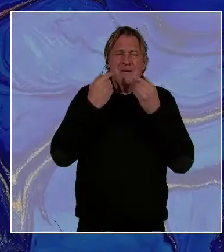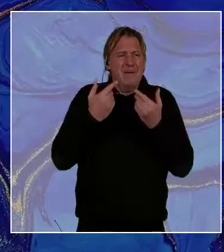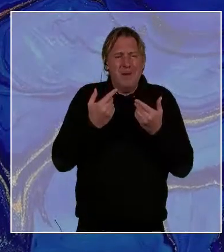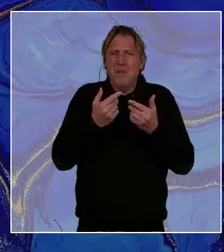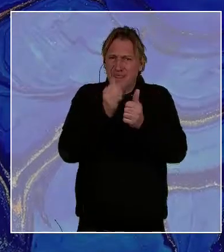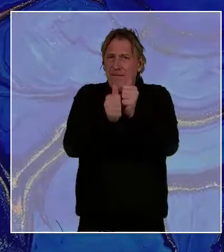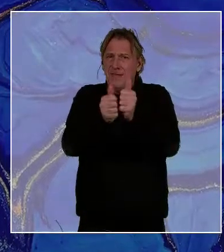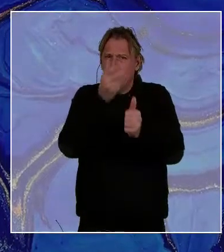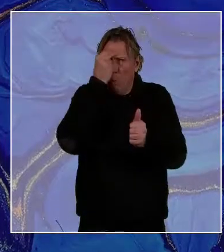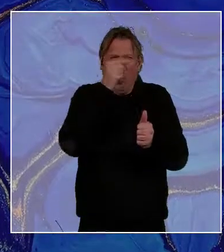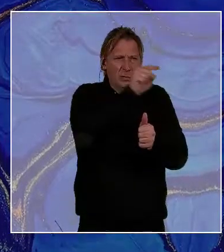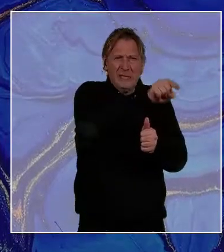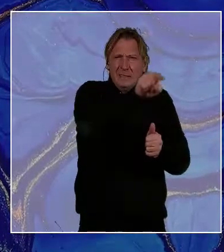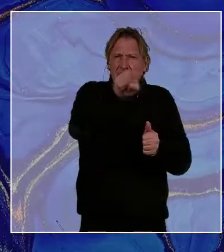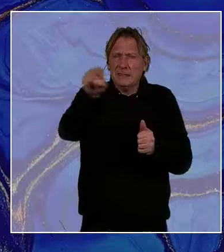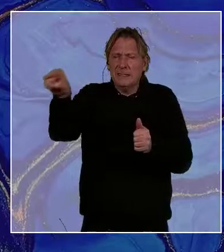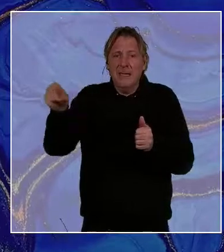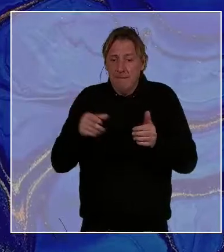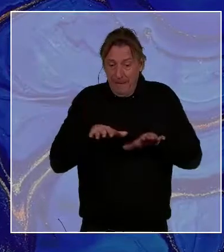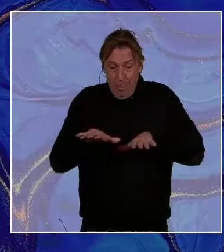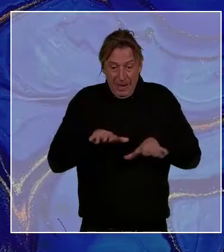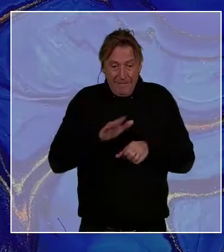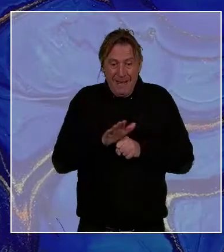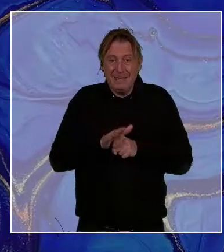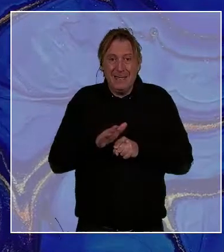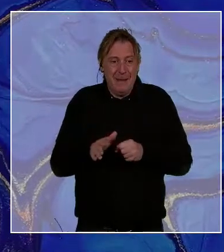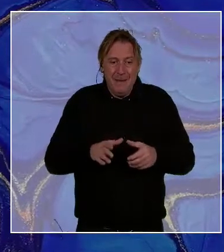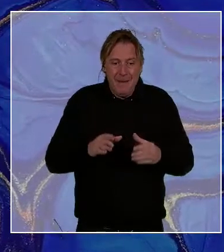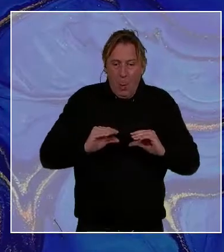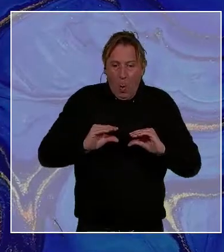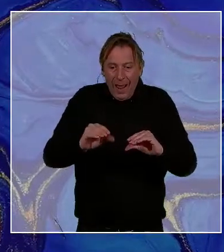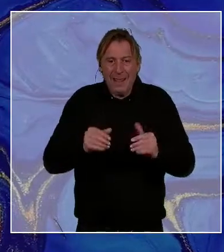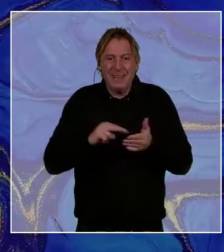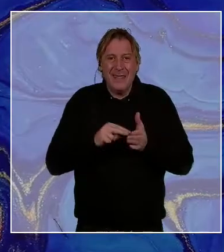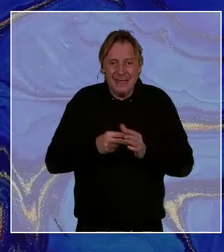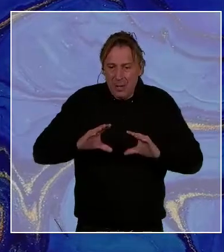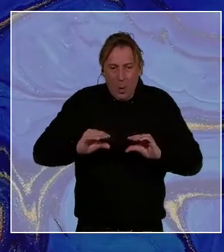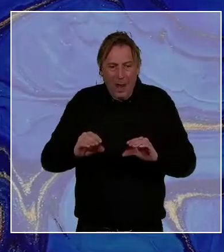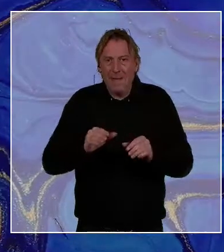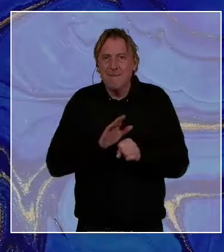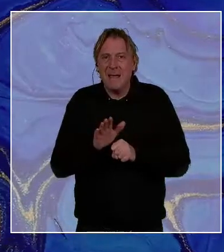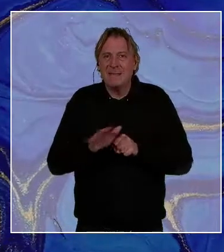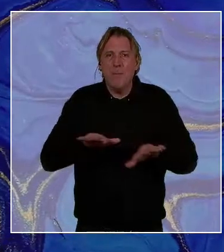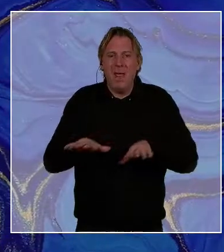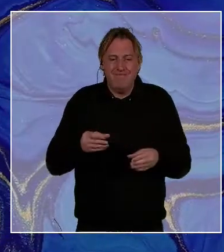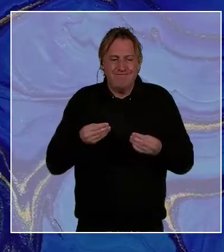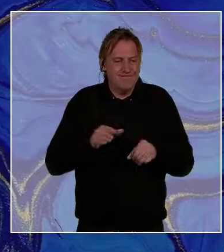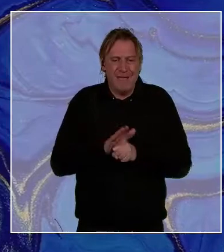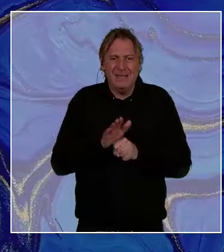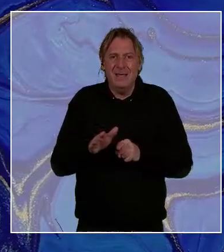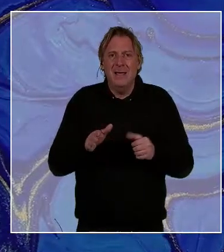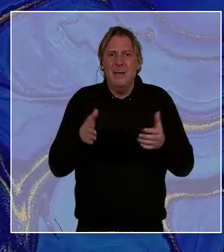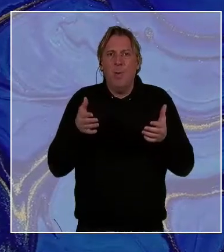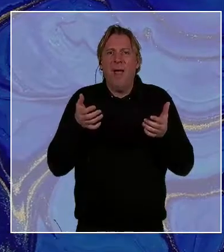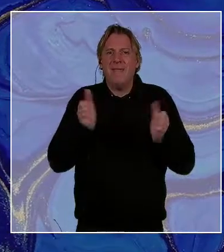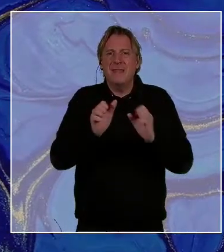n'avons pas nécessairement les moyens nécessaires pour mettre en place les techniques qui nous permettront de limiter l'impact de